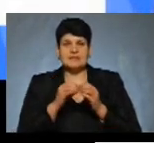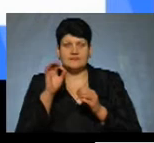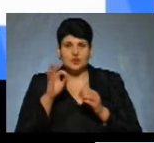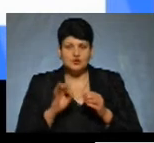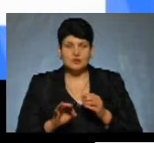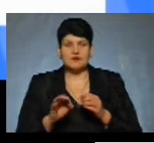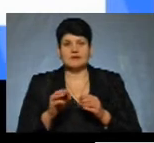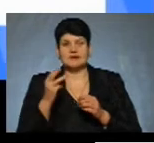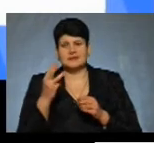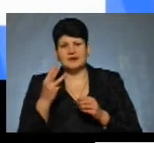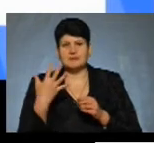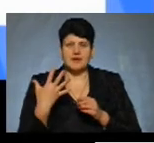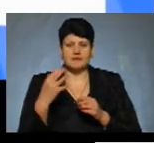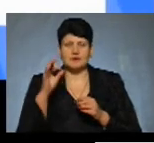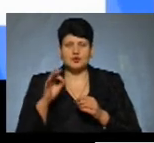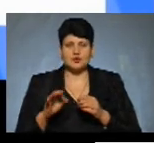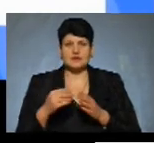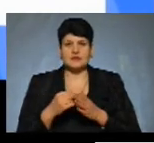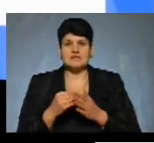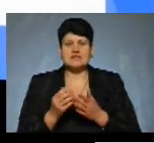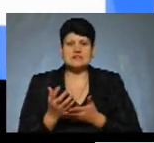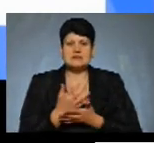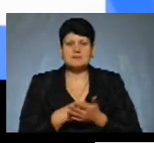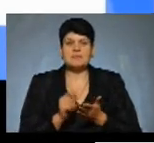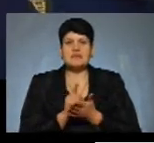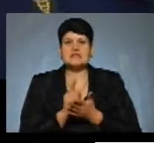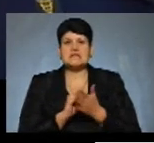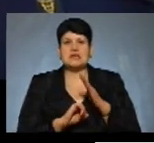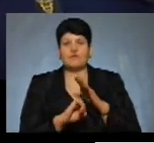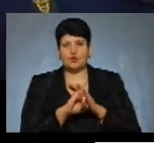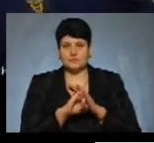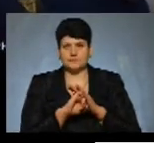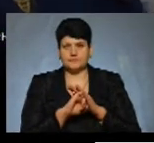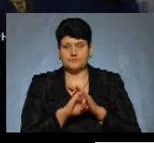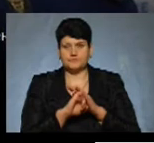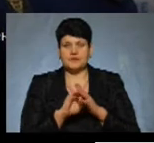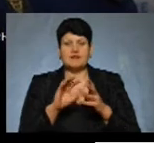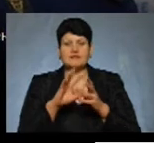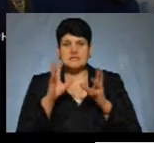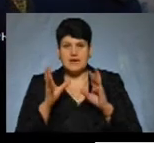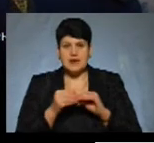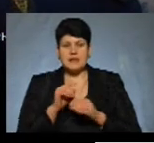до 5% від вартості машини збір до пенсійного фонду. В загальних питаннях так